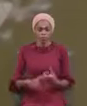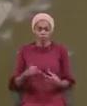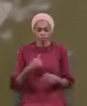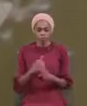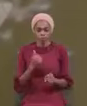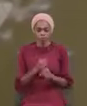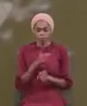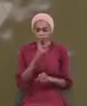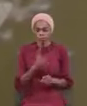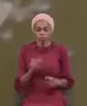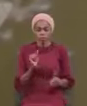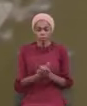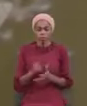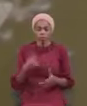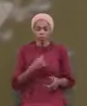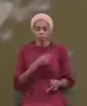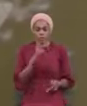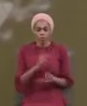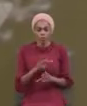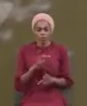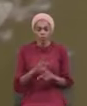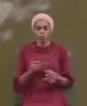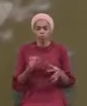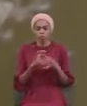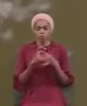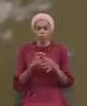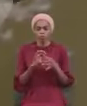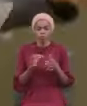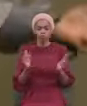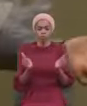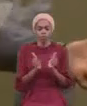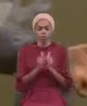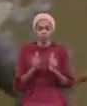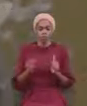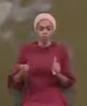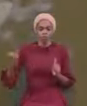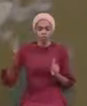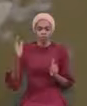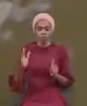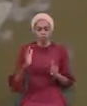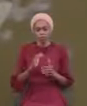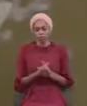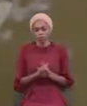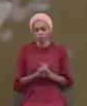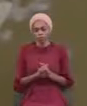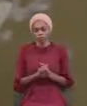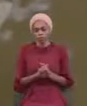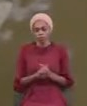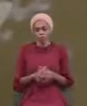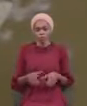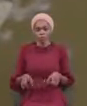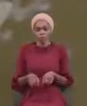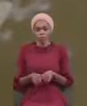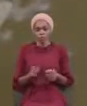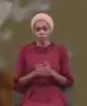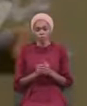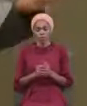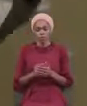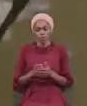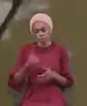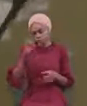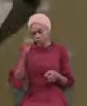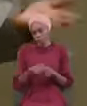cordiale avec Dieu comme la question que notre frère a posé maintenant si nous voulons